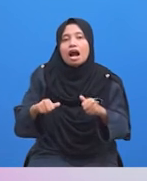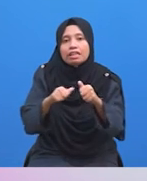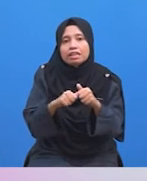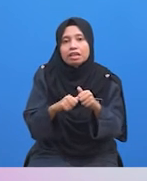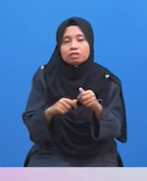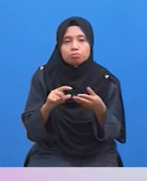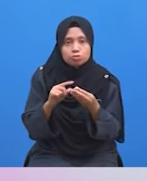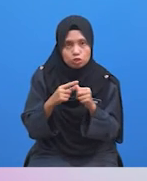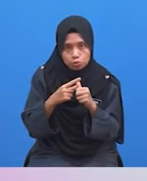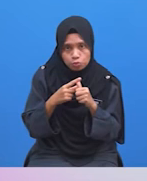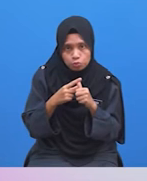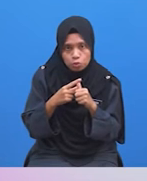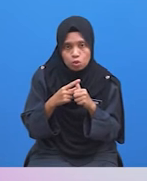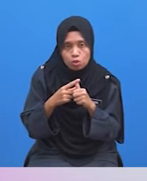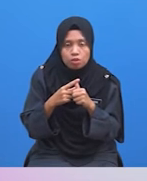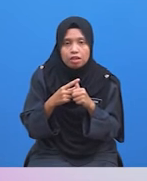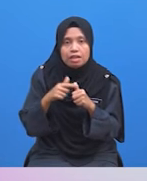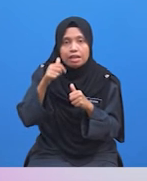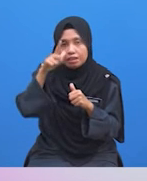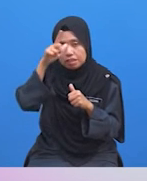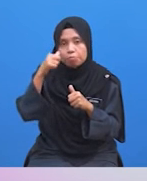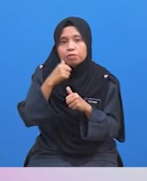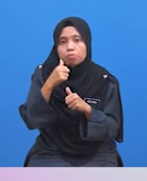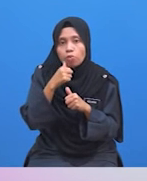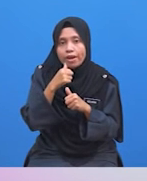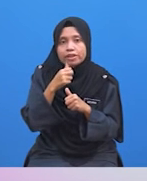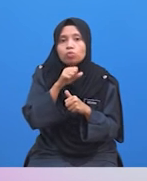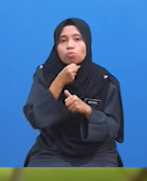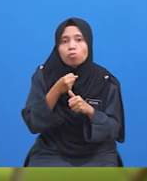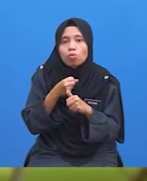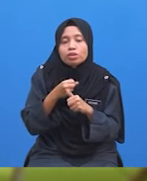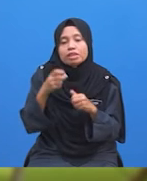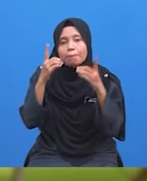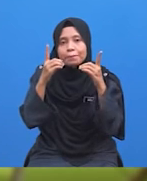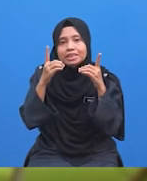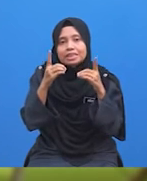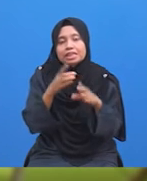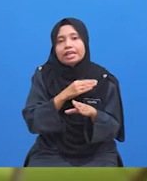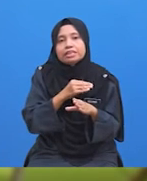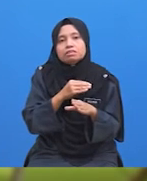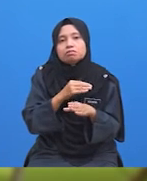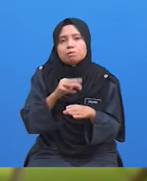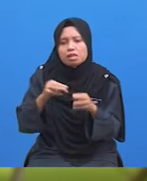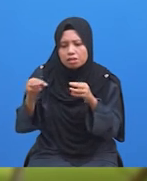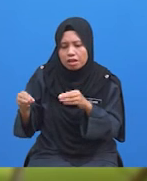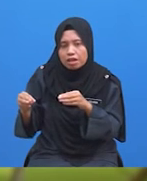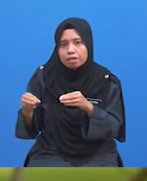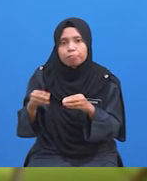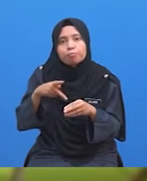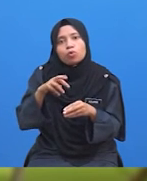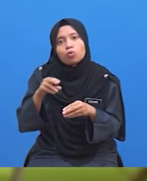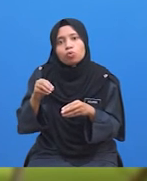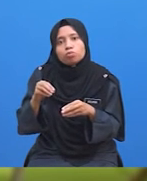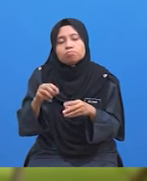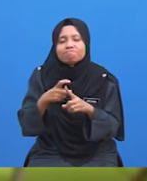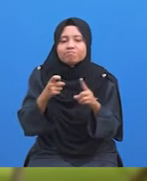jantina umur dan taraf pendidikan kebanyakan migran professional terdiri daripada